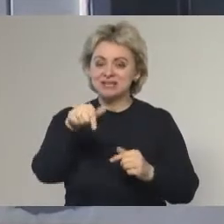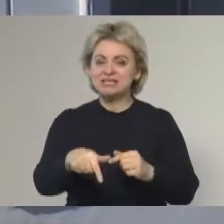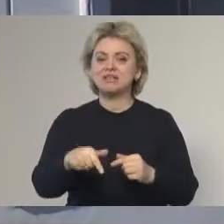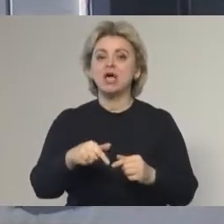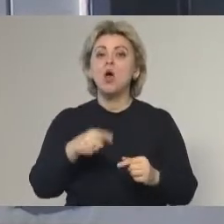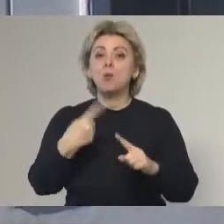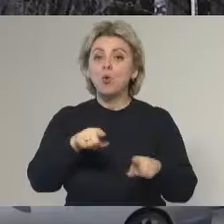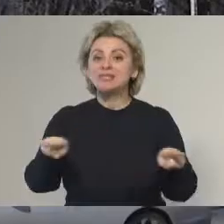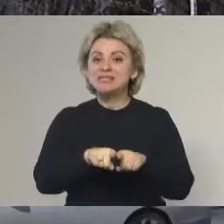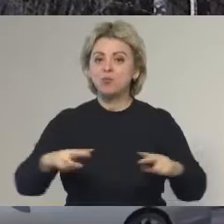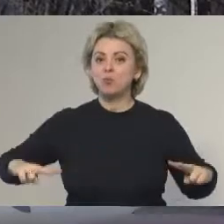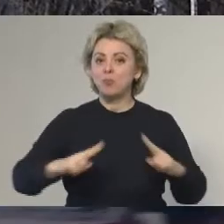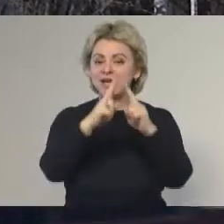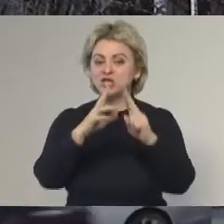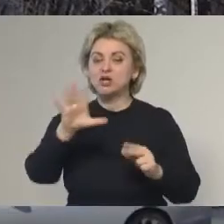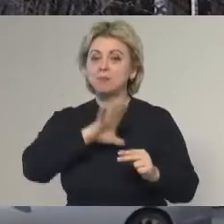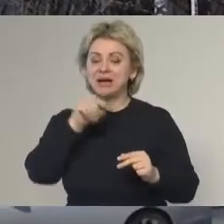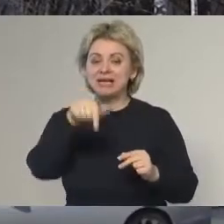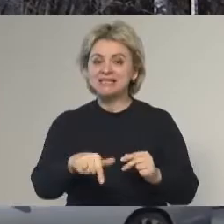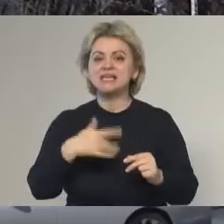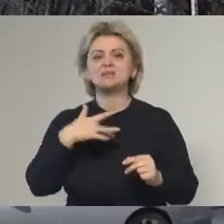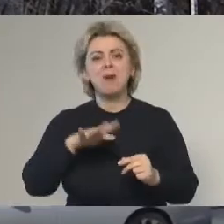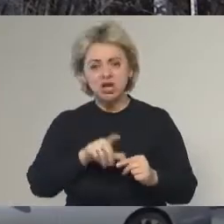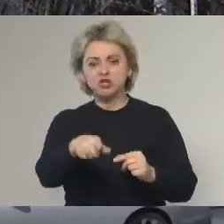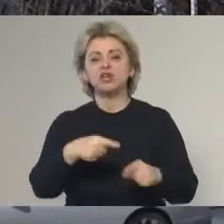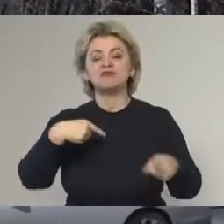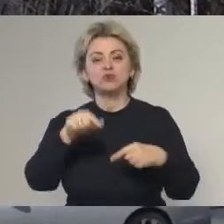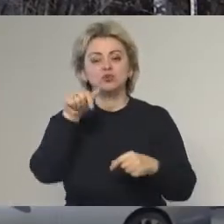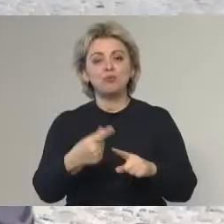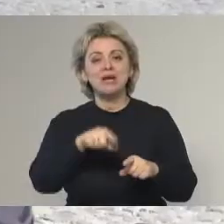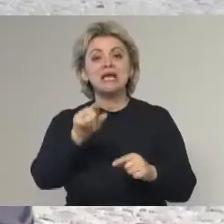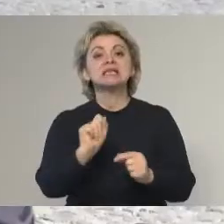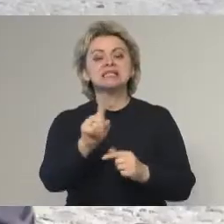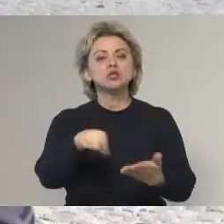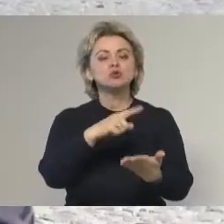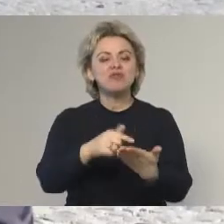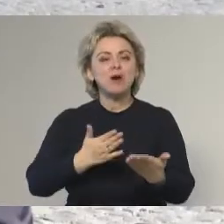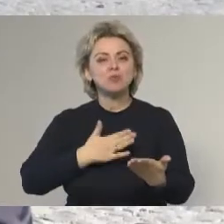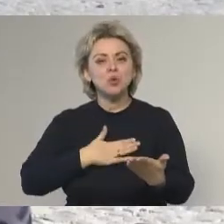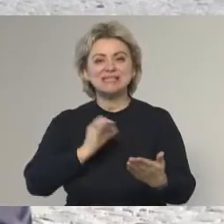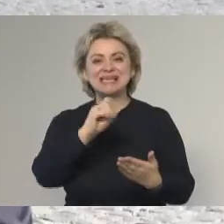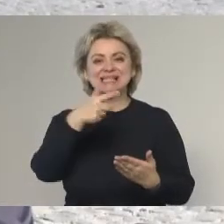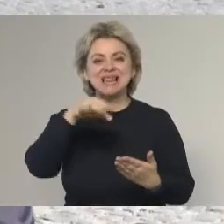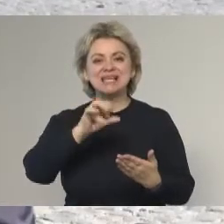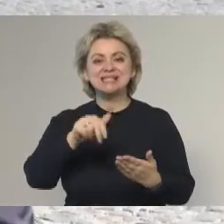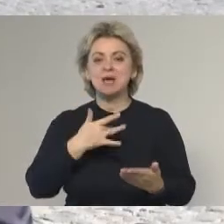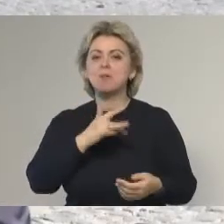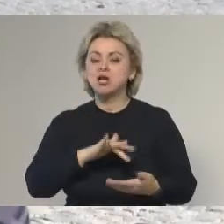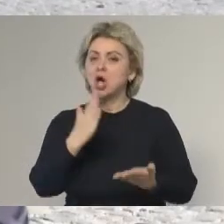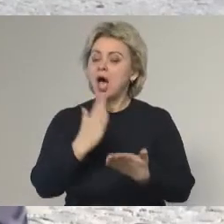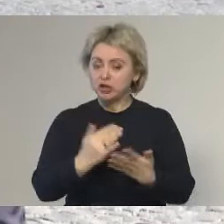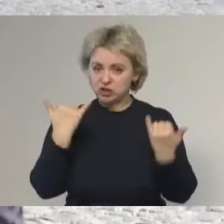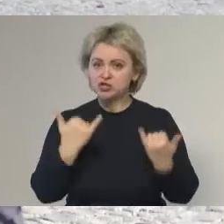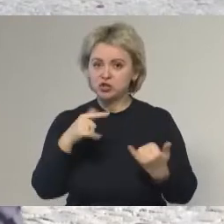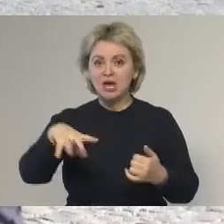кстати, по типу Парижа. Были здесь и болельщики Мундиаля. Задали вопрос нам, исландские болельщики, а есть ли